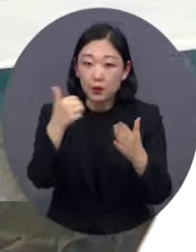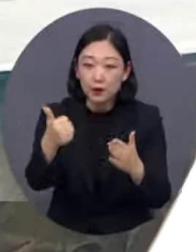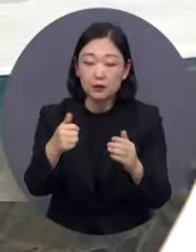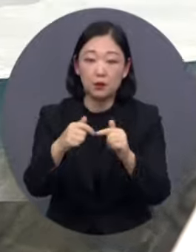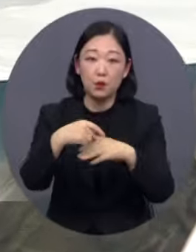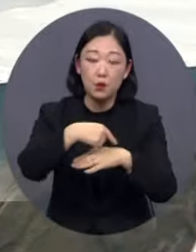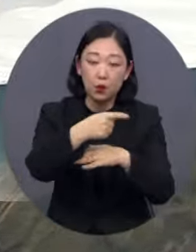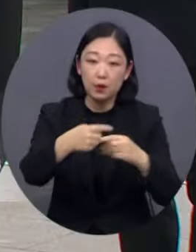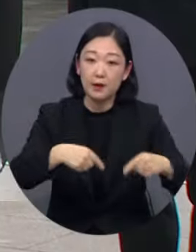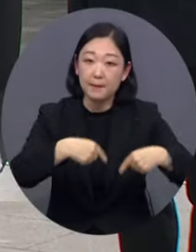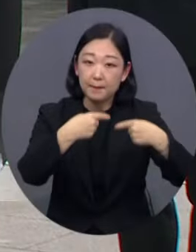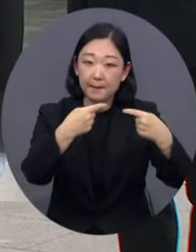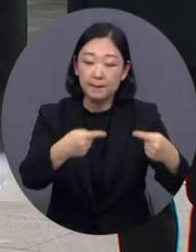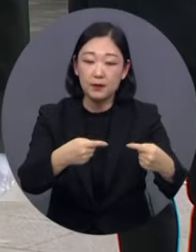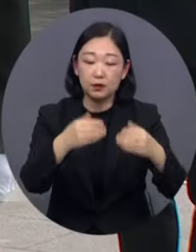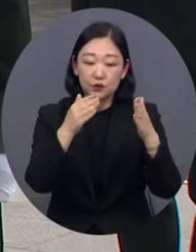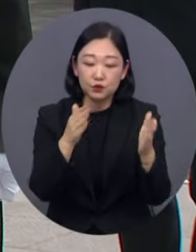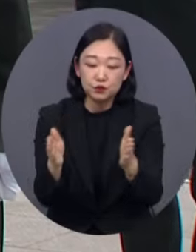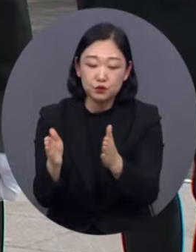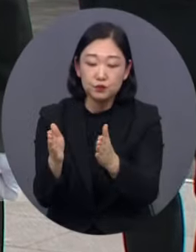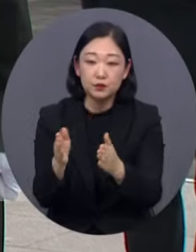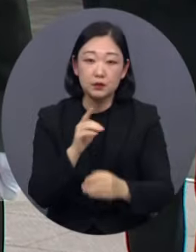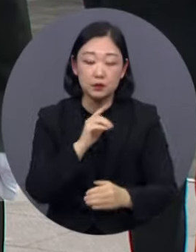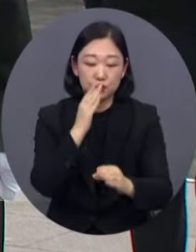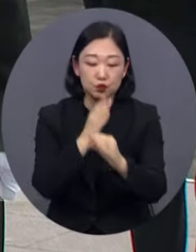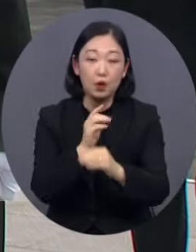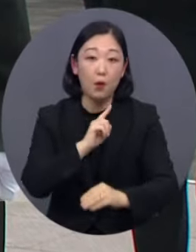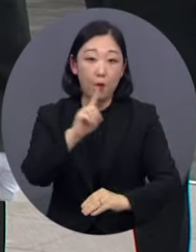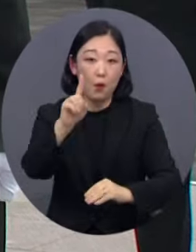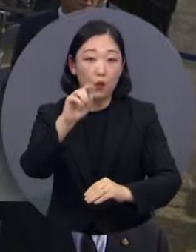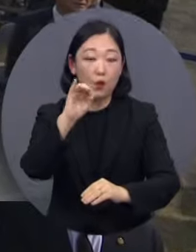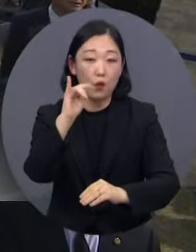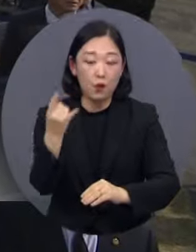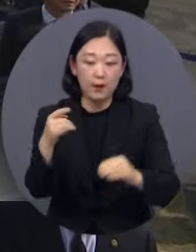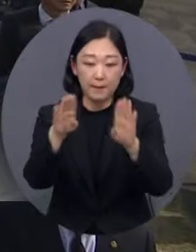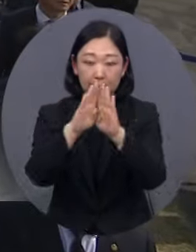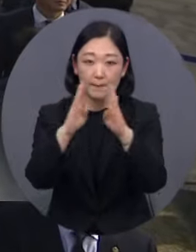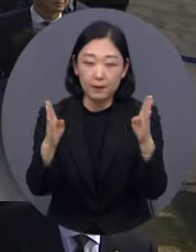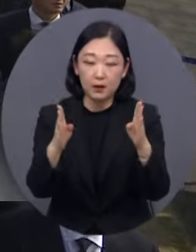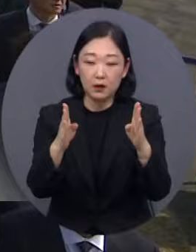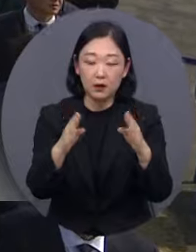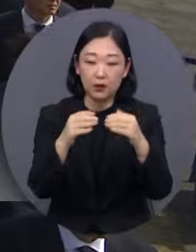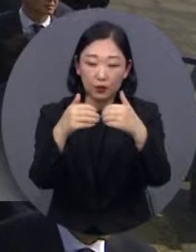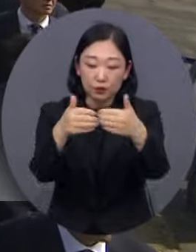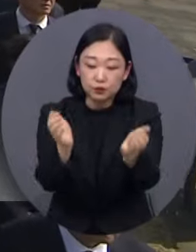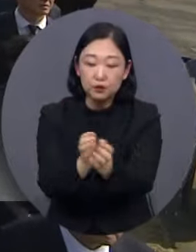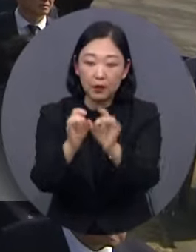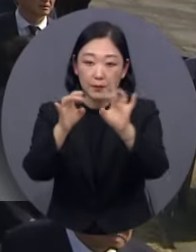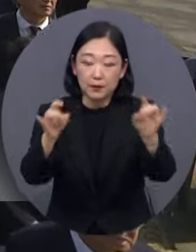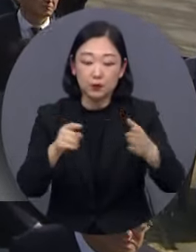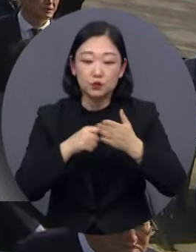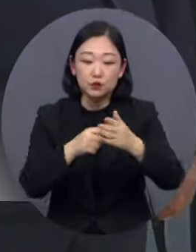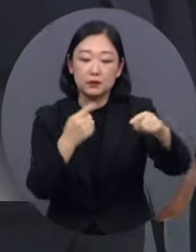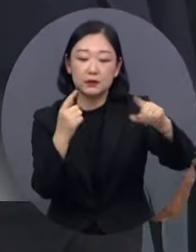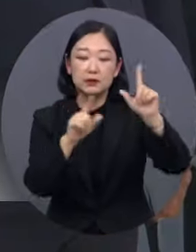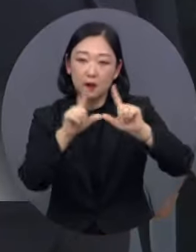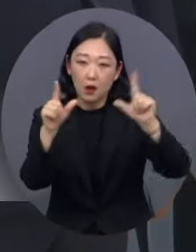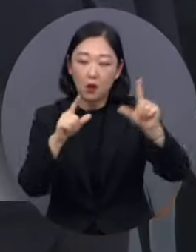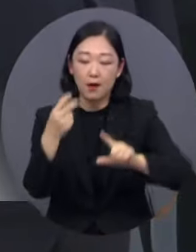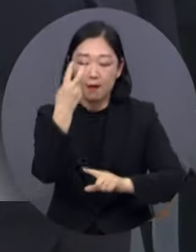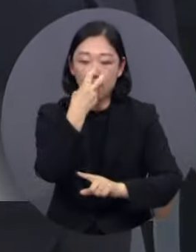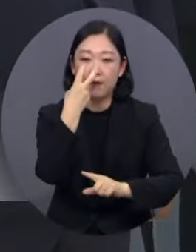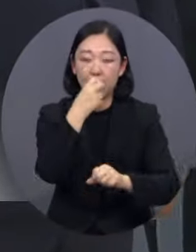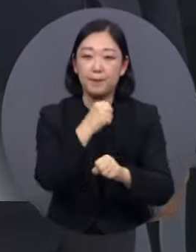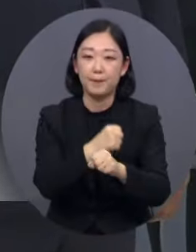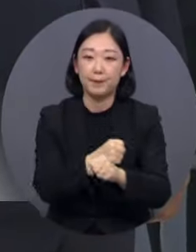4.3 추념식 준비 상황 중간 보고회를 열고 각 기관 부서별 추진 상황을 점검했습니다.